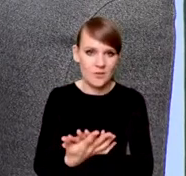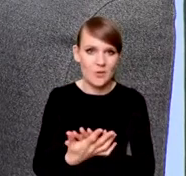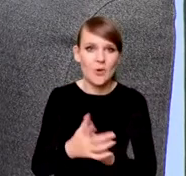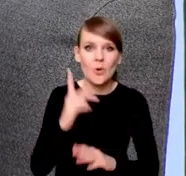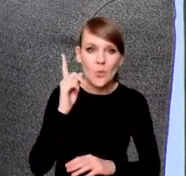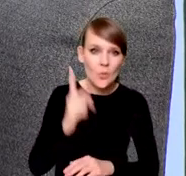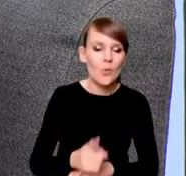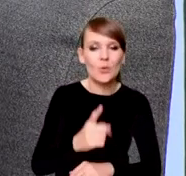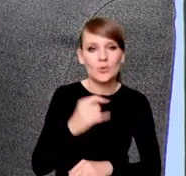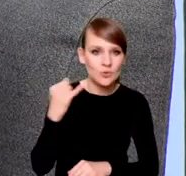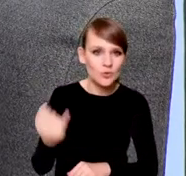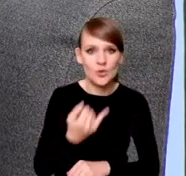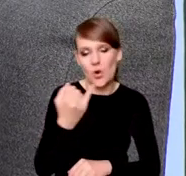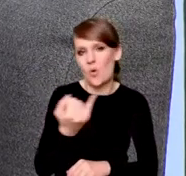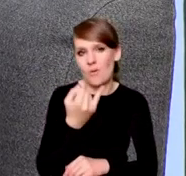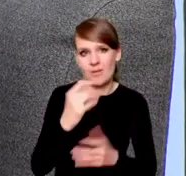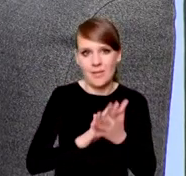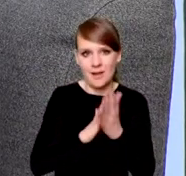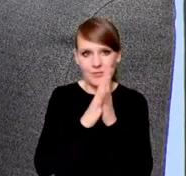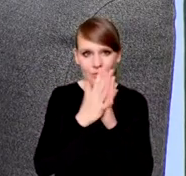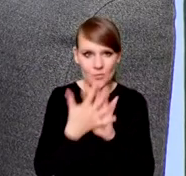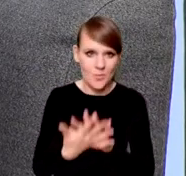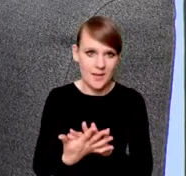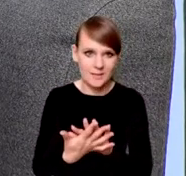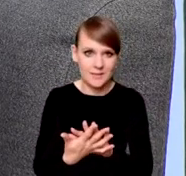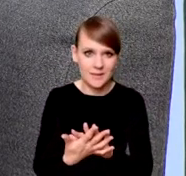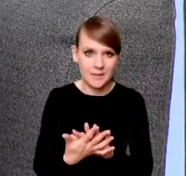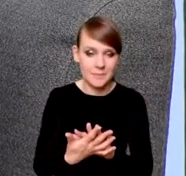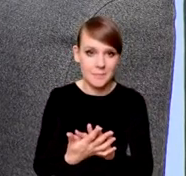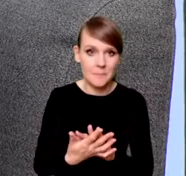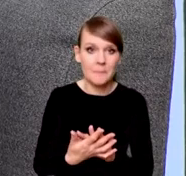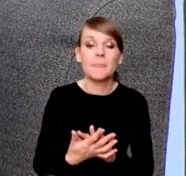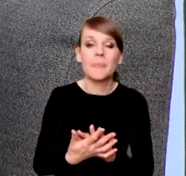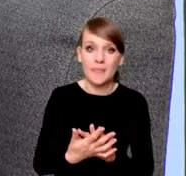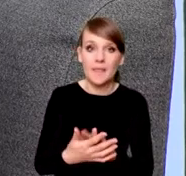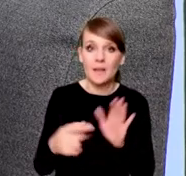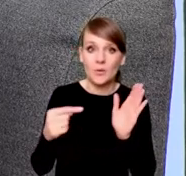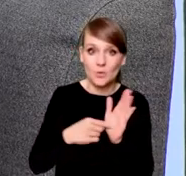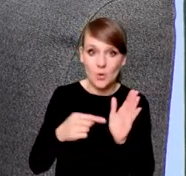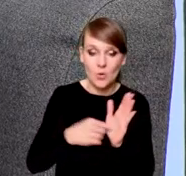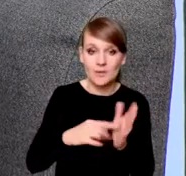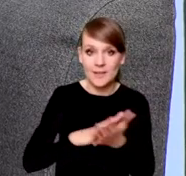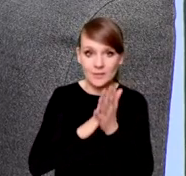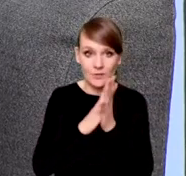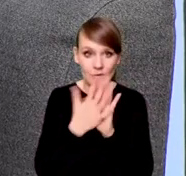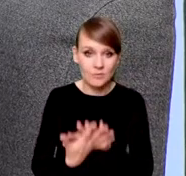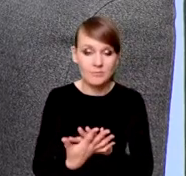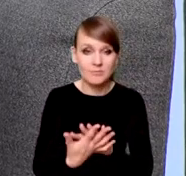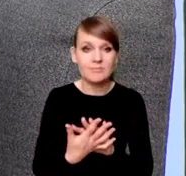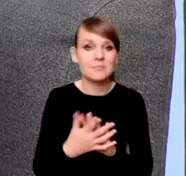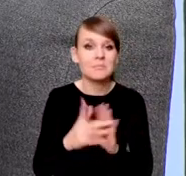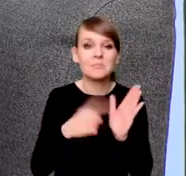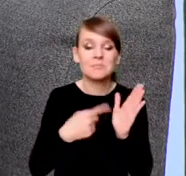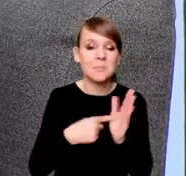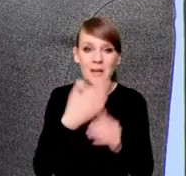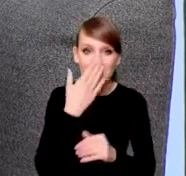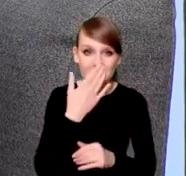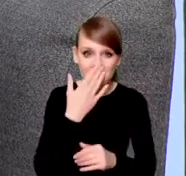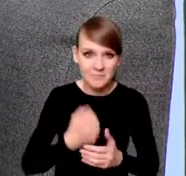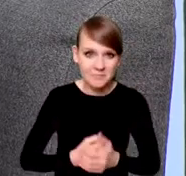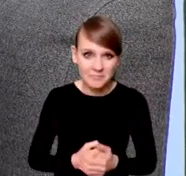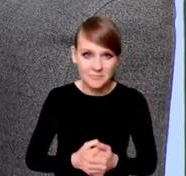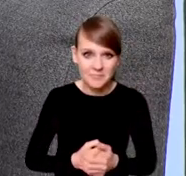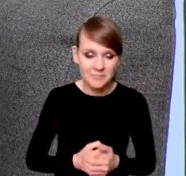transformacji. I ta transformacja, drodzy państwo, bardzo często sprowadza się do jednej